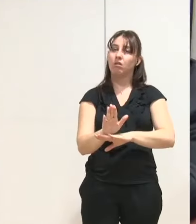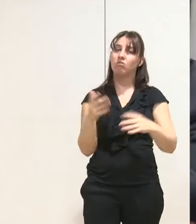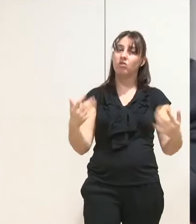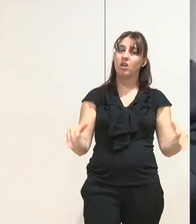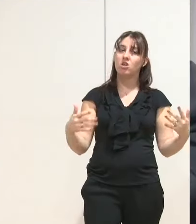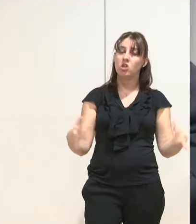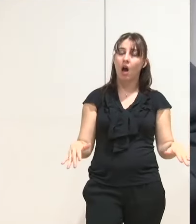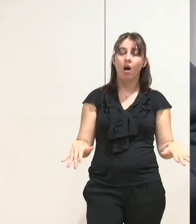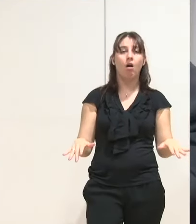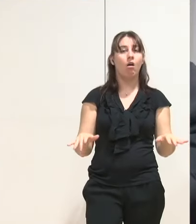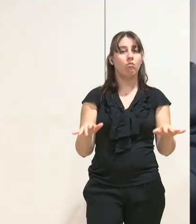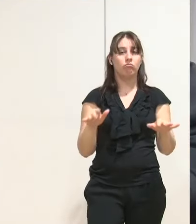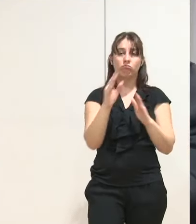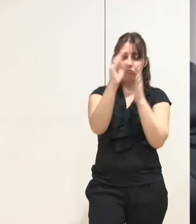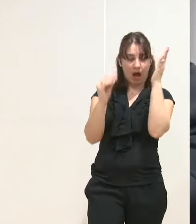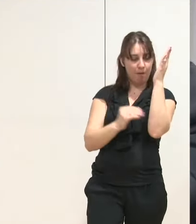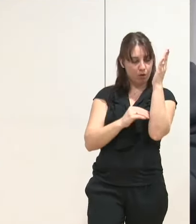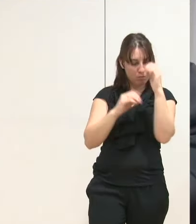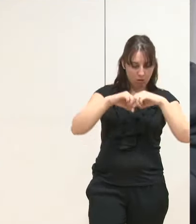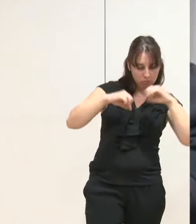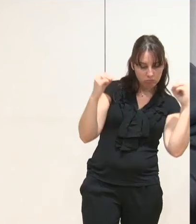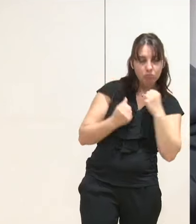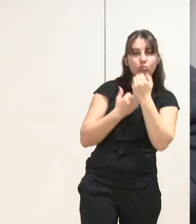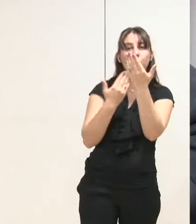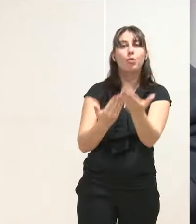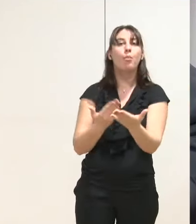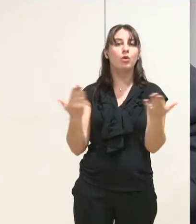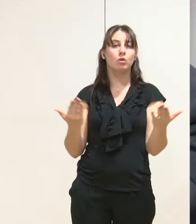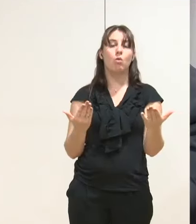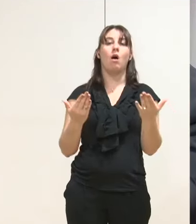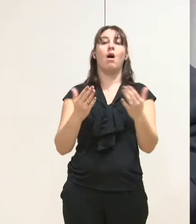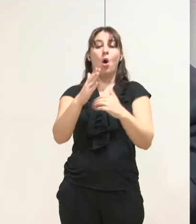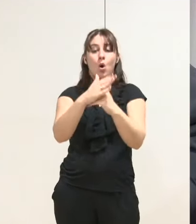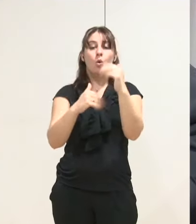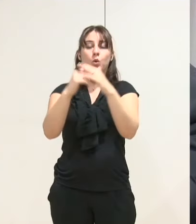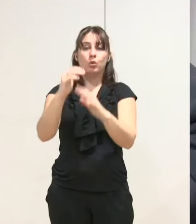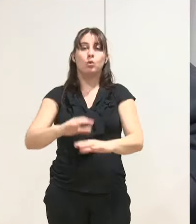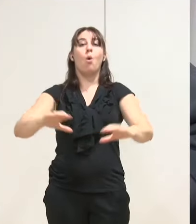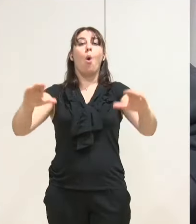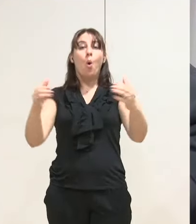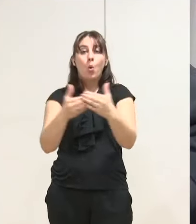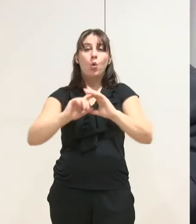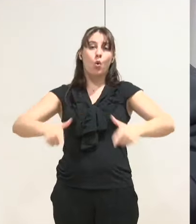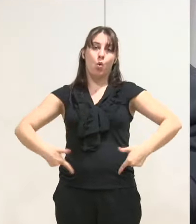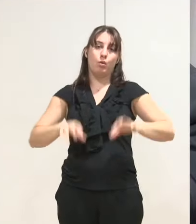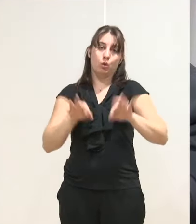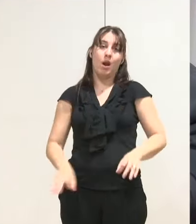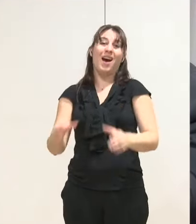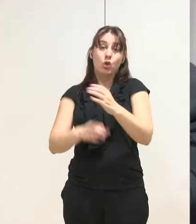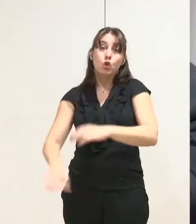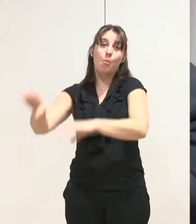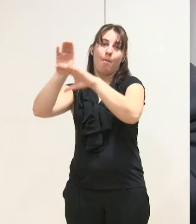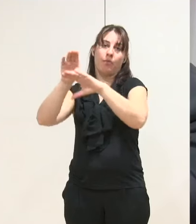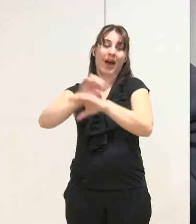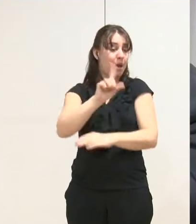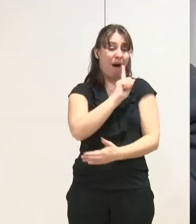et bien il proposait la construction d'un groupe scolaire supplémentaire et non pas l'acquisition de